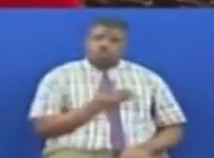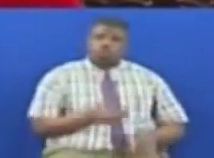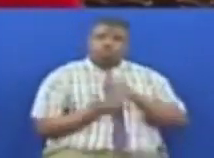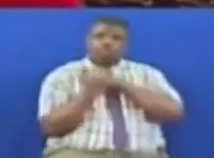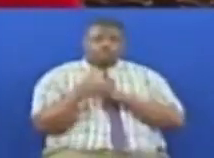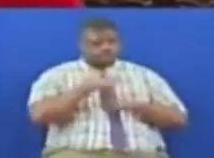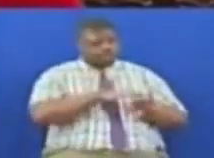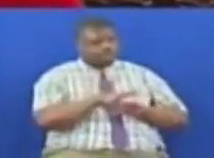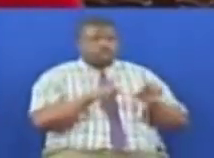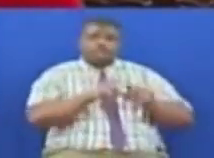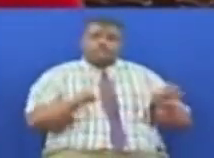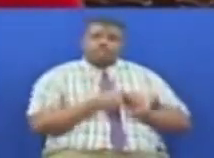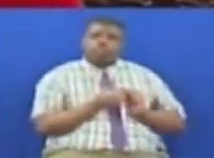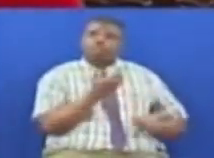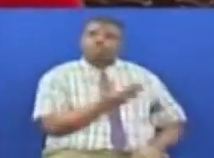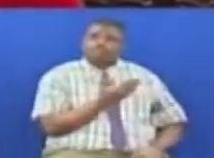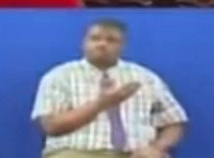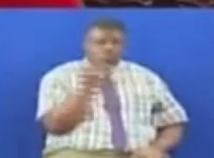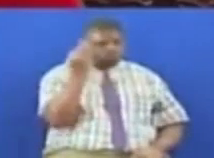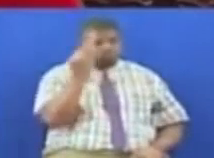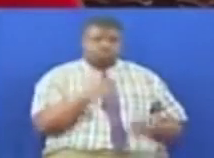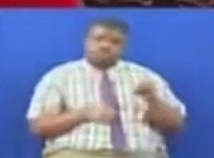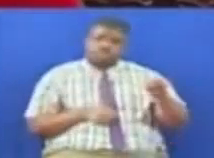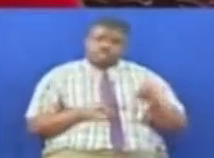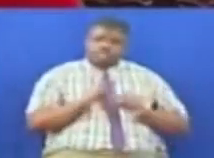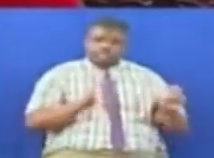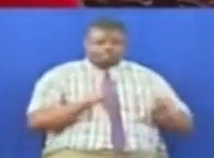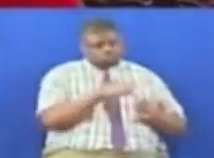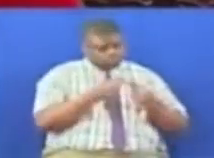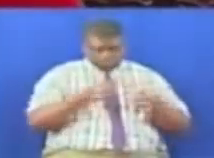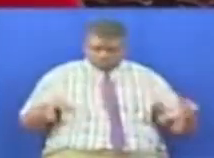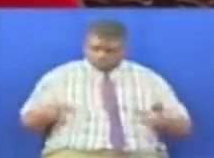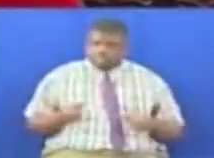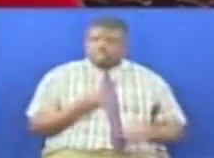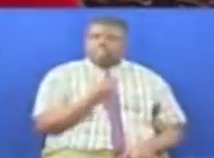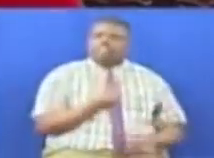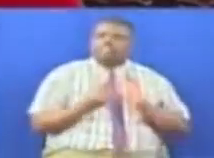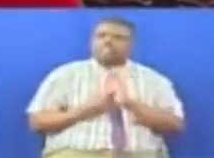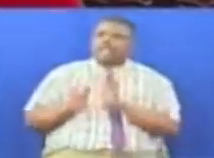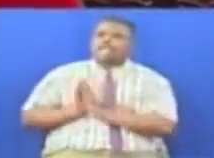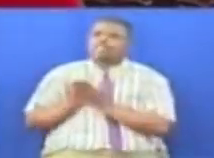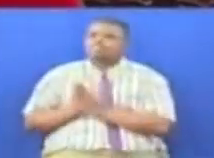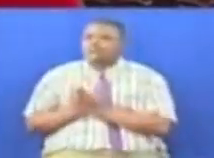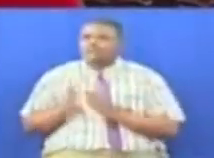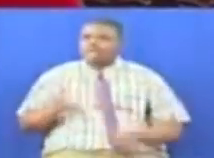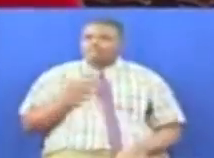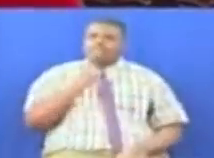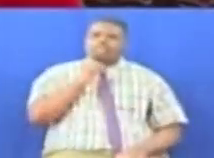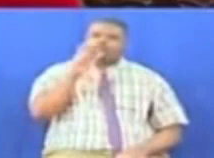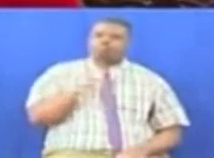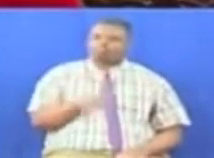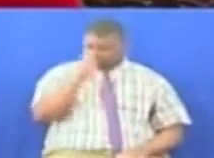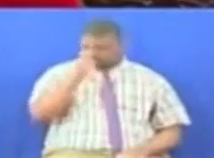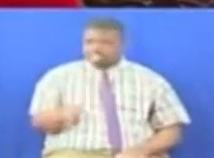ulioelezwa katika aya ya 15 ya hotuba hii, kifungu hiki kinakinzana na ibara 27 ndogo ya kwanza ya katiba ambayo inamtaka kila mtu kuheshimu